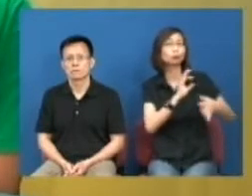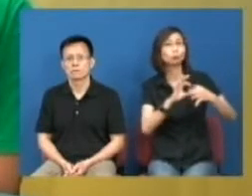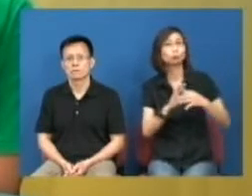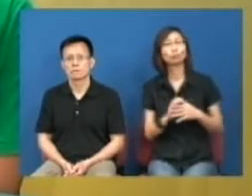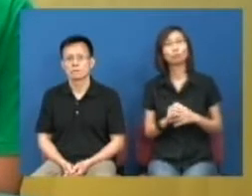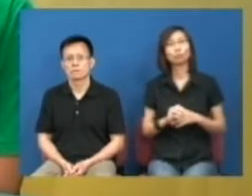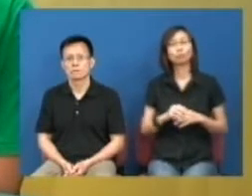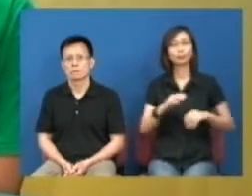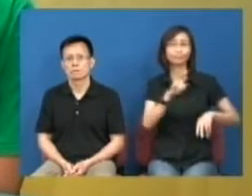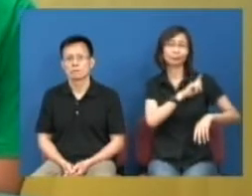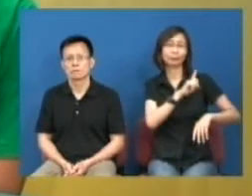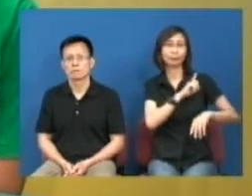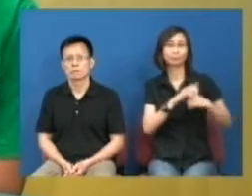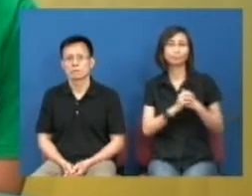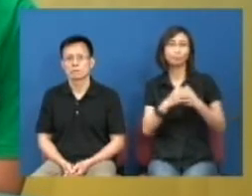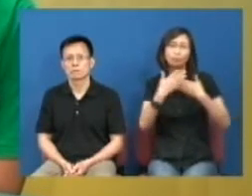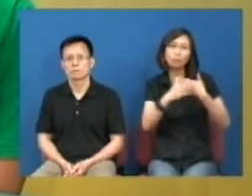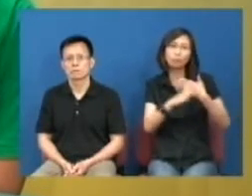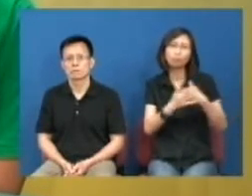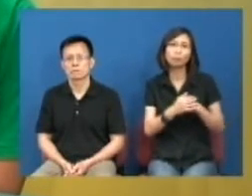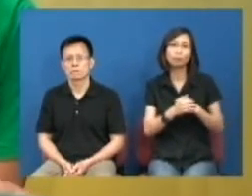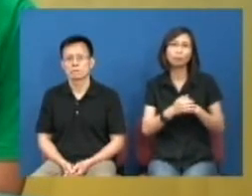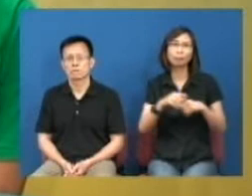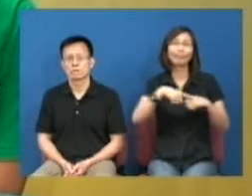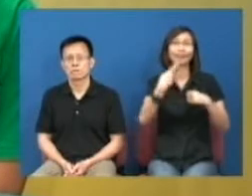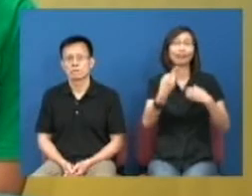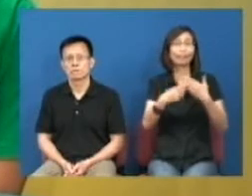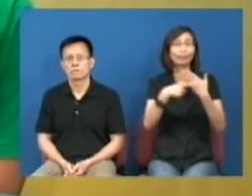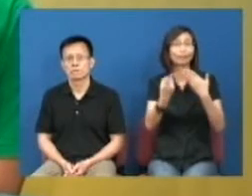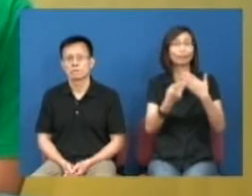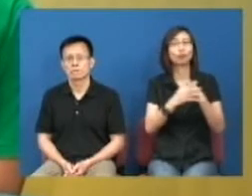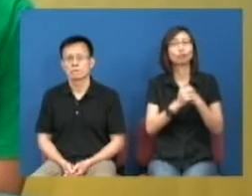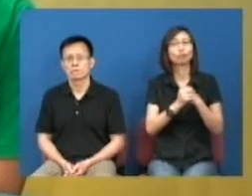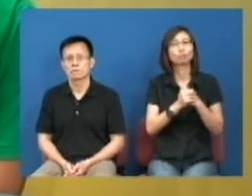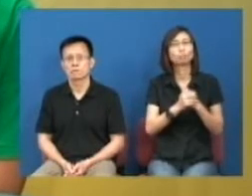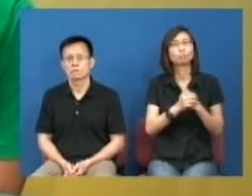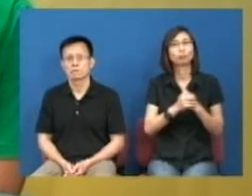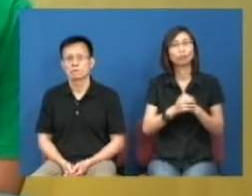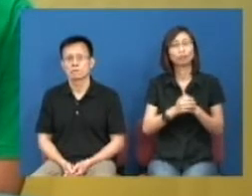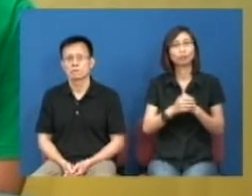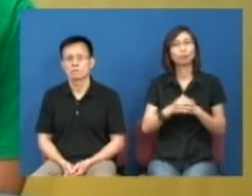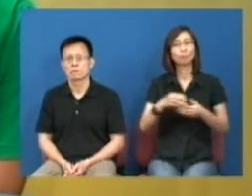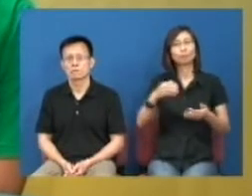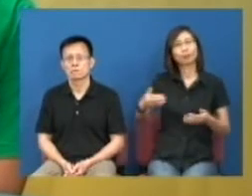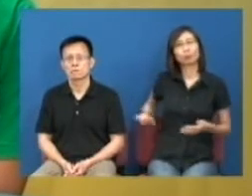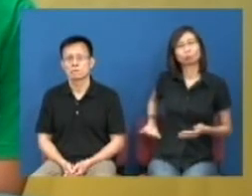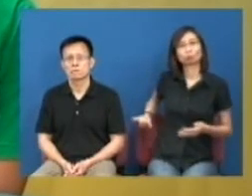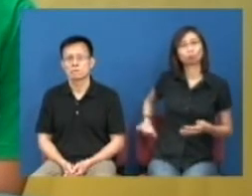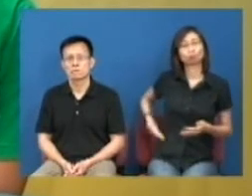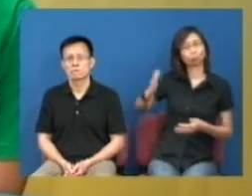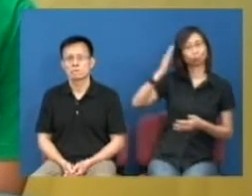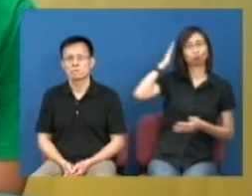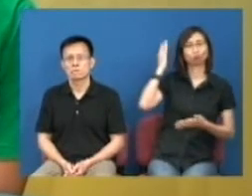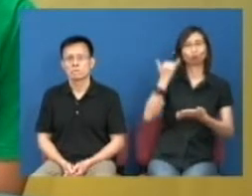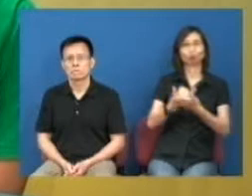咁我諗另一樣嘢就係話，因為即係華叔過咗身之後，其實支聯會都有新嘅領導啦。咁即係當